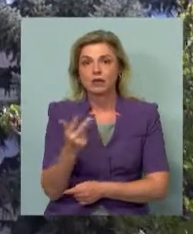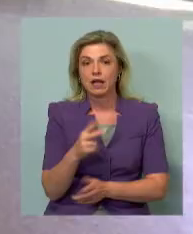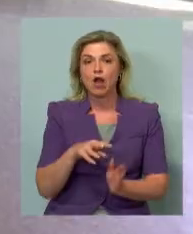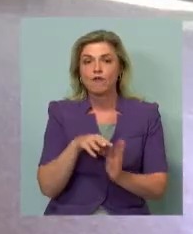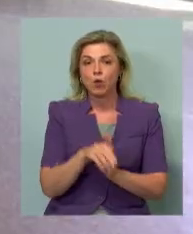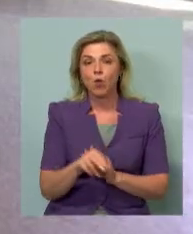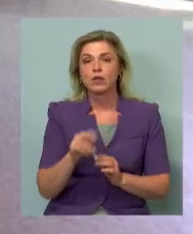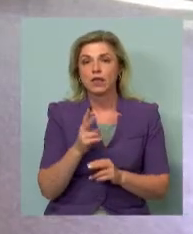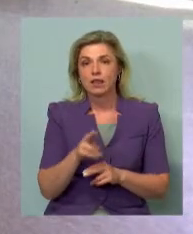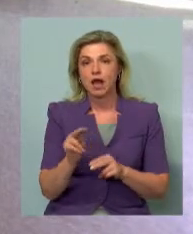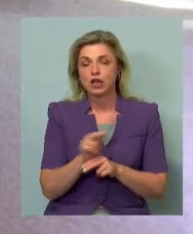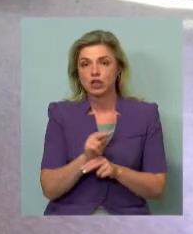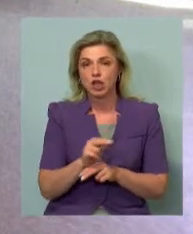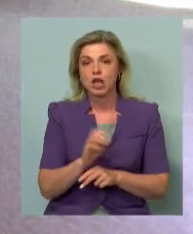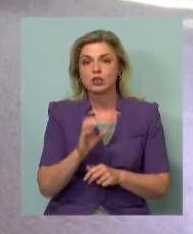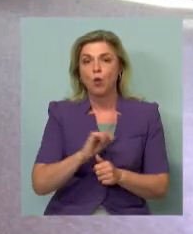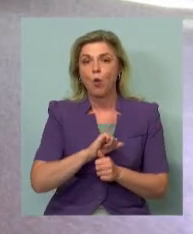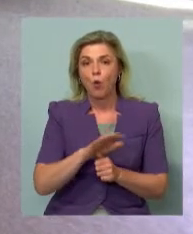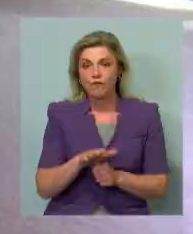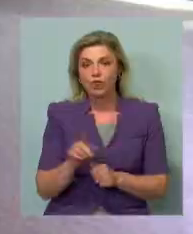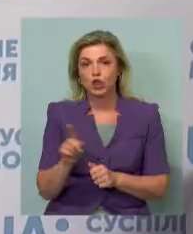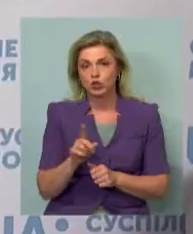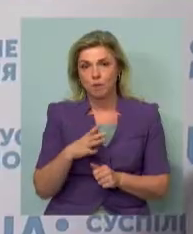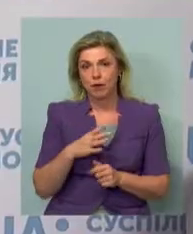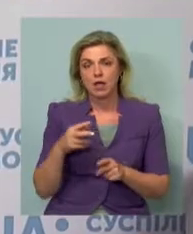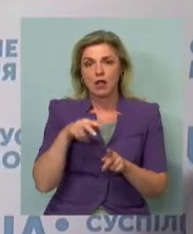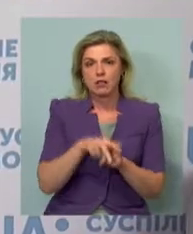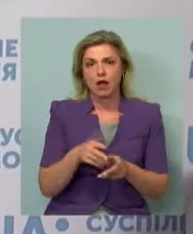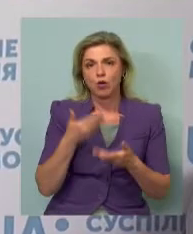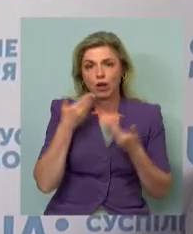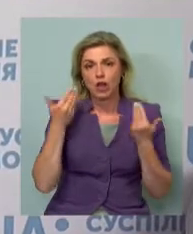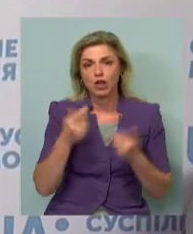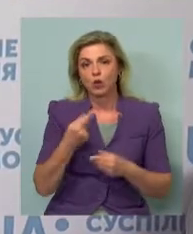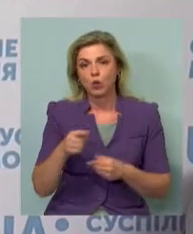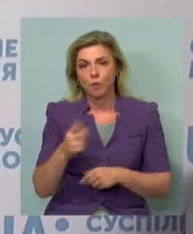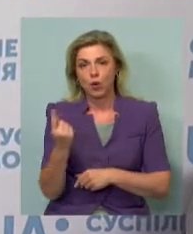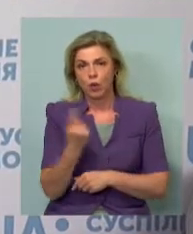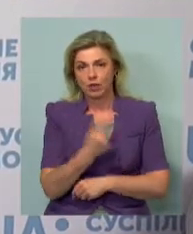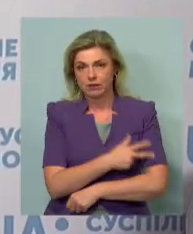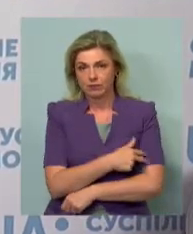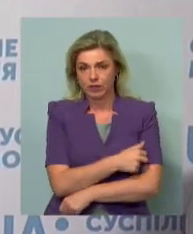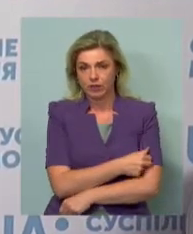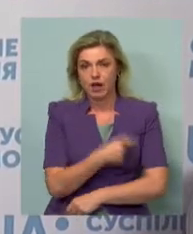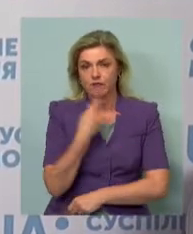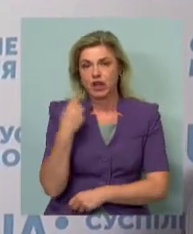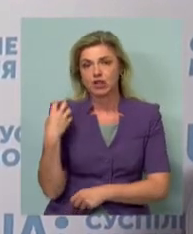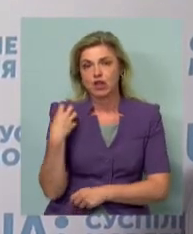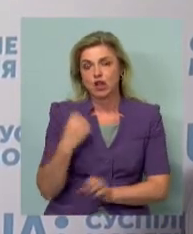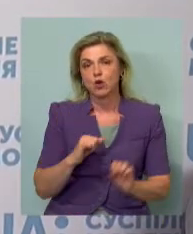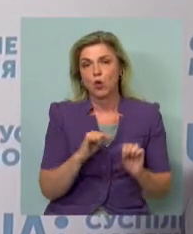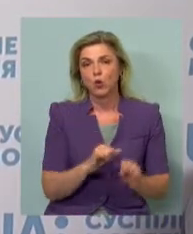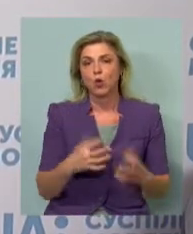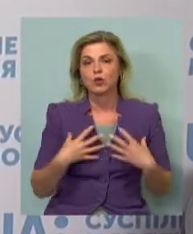госпіталізації пацієнтів з COVID-19. Щоб розвантажити міську лікарню номер 1, говорить начальниця управління охорони здоров'я Миколаївської міської